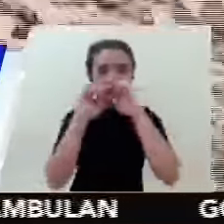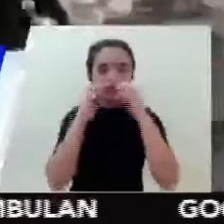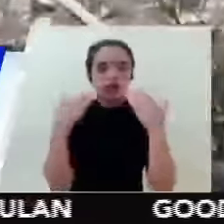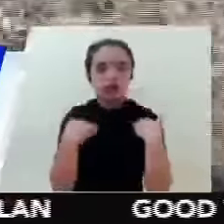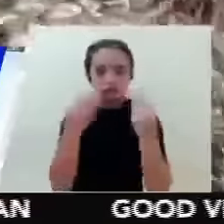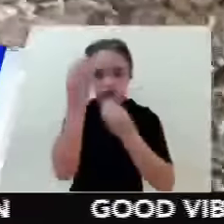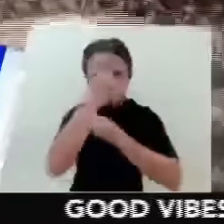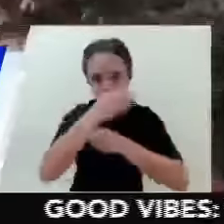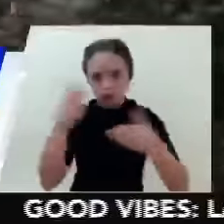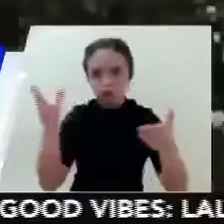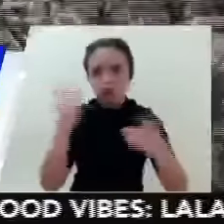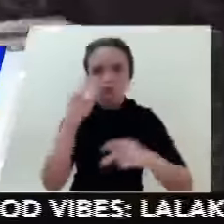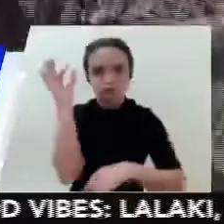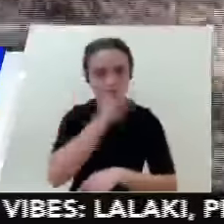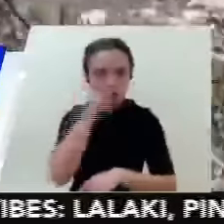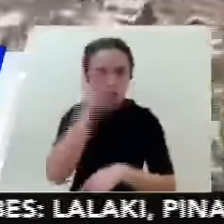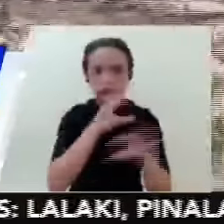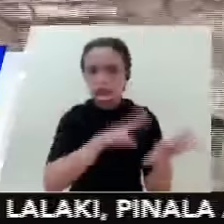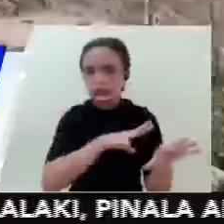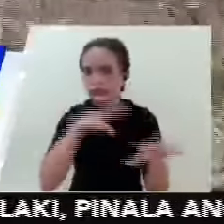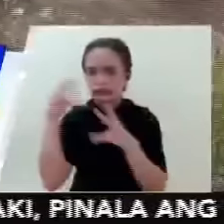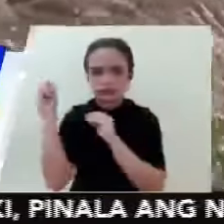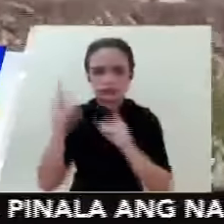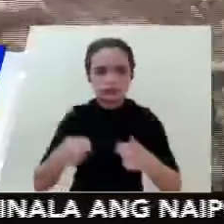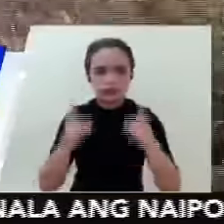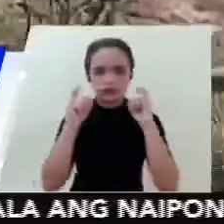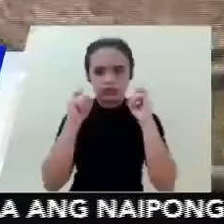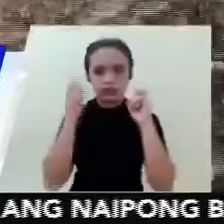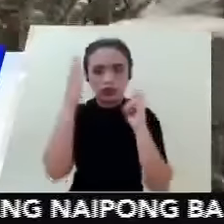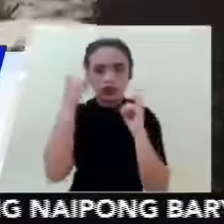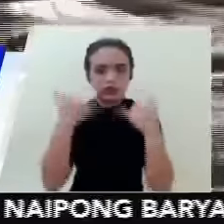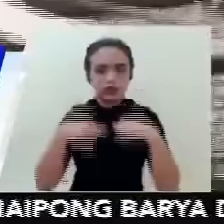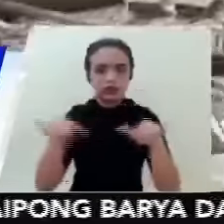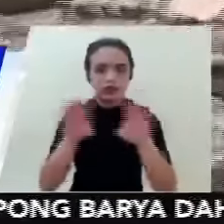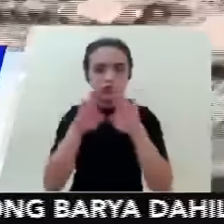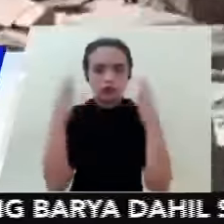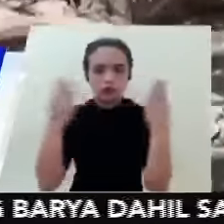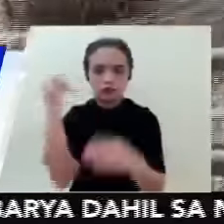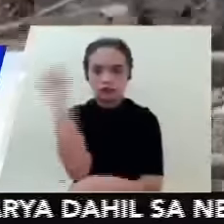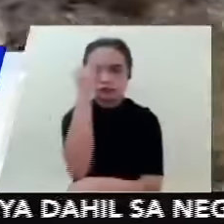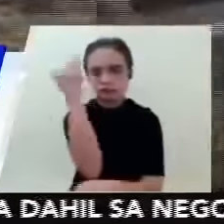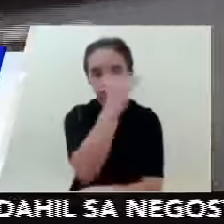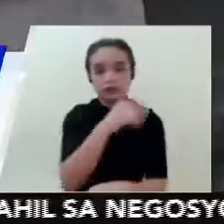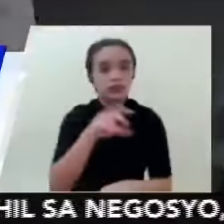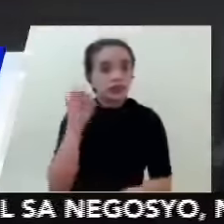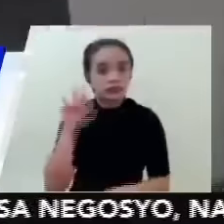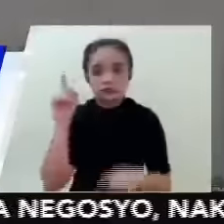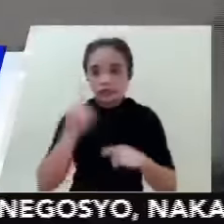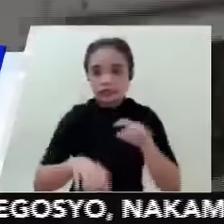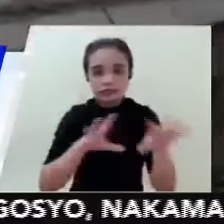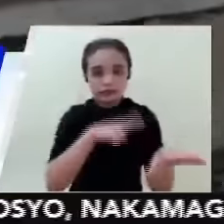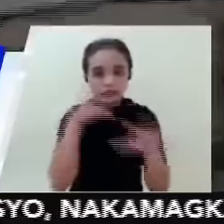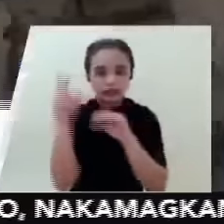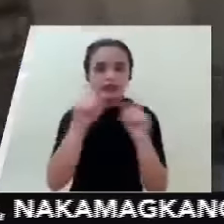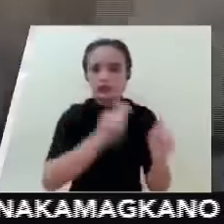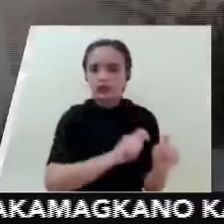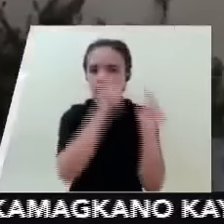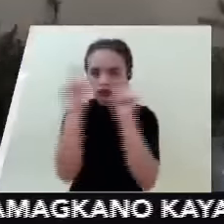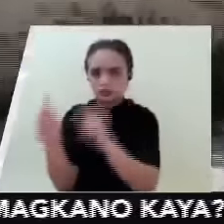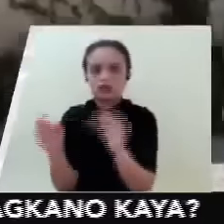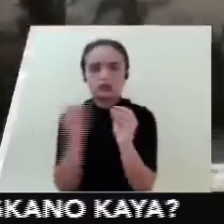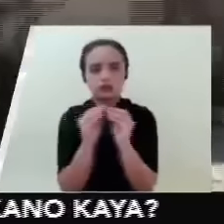sa mga Pinoy na agad lumikas habang bukas pa ang mga paliparan. Kung hindi raw makakaalis, lumipat na sa mas ligtas na lugar.